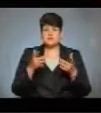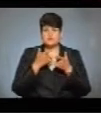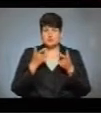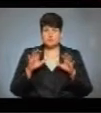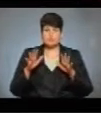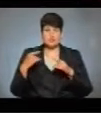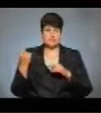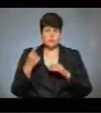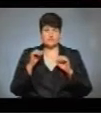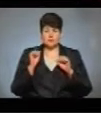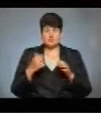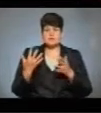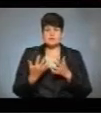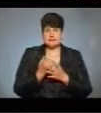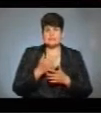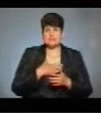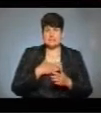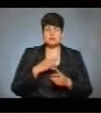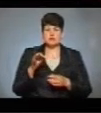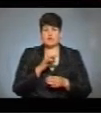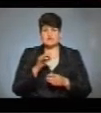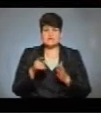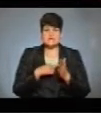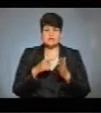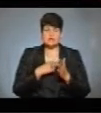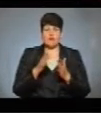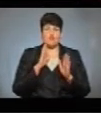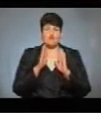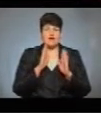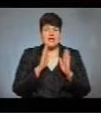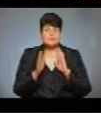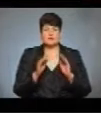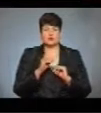події в області ви можете знайти на наших офіційних сторінках у Фейсбуці та на